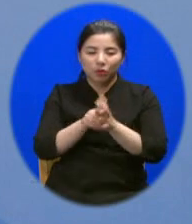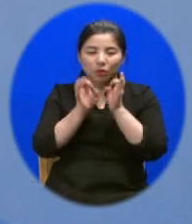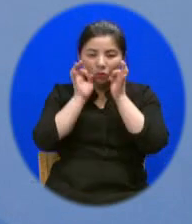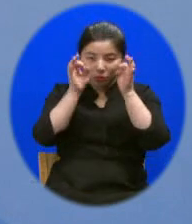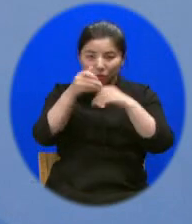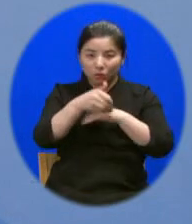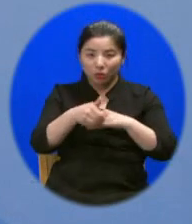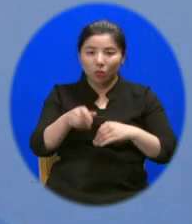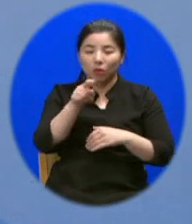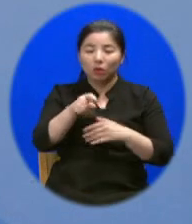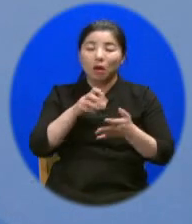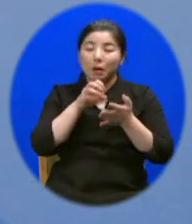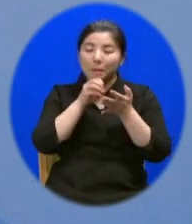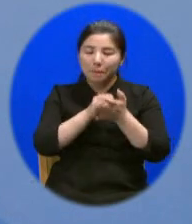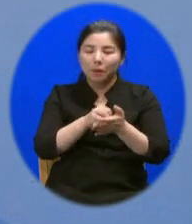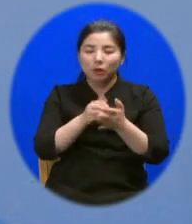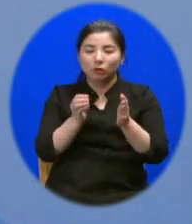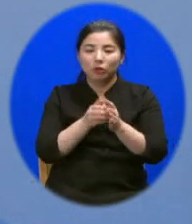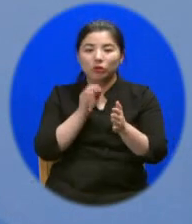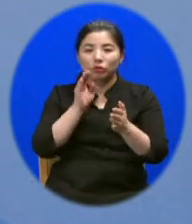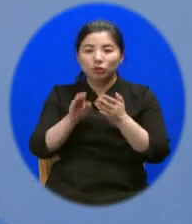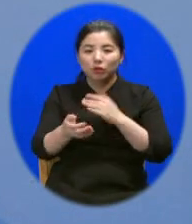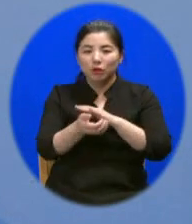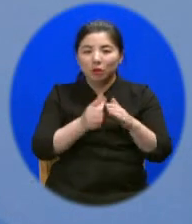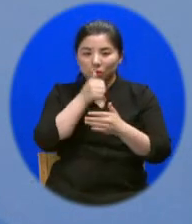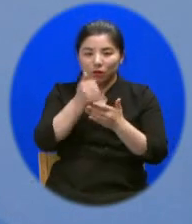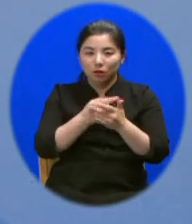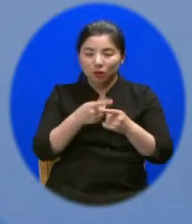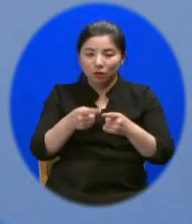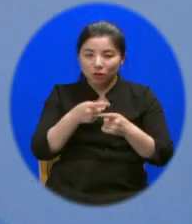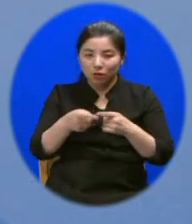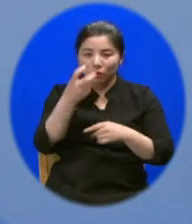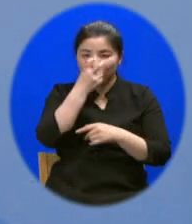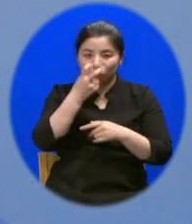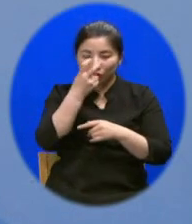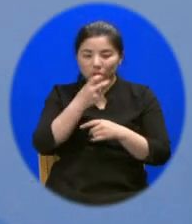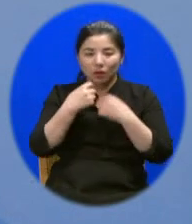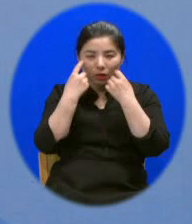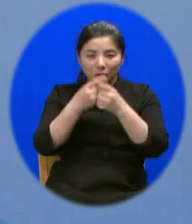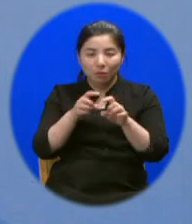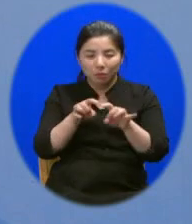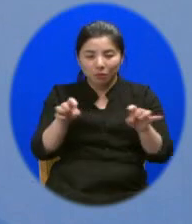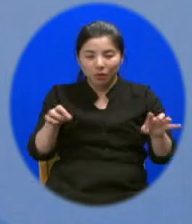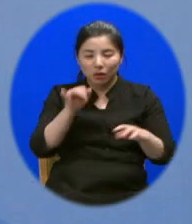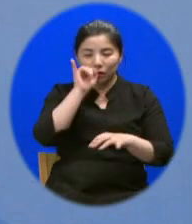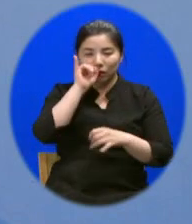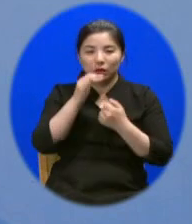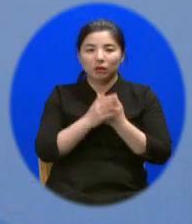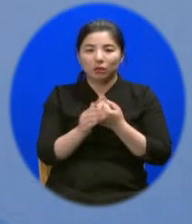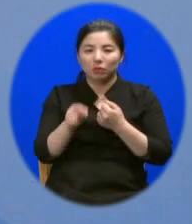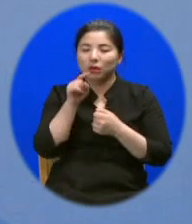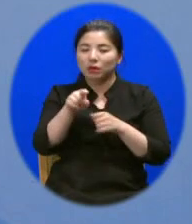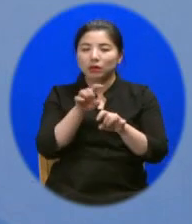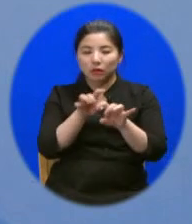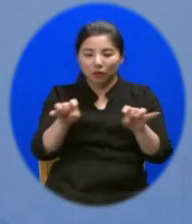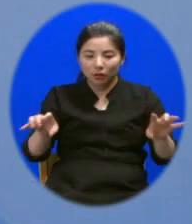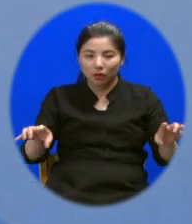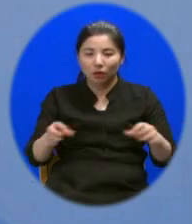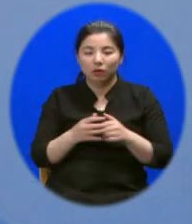예정입니다 여기에 반영된 다음에 1b 타당성 조사가 또 개별 산으로 이루어지기 때문에 그때그때